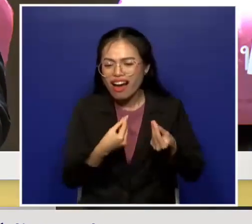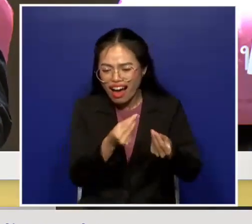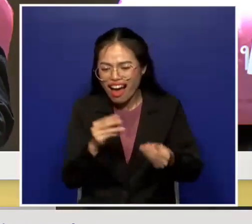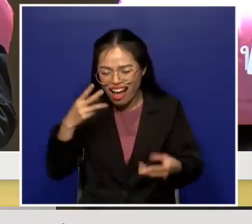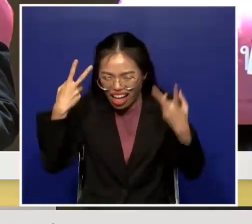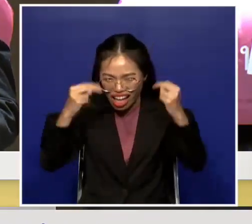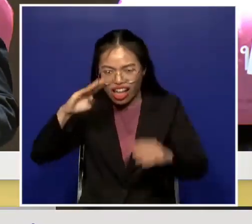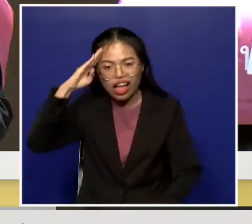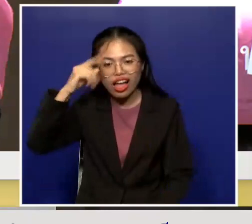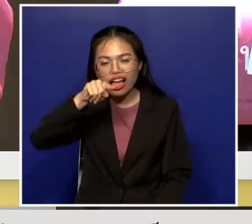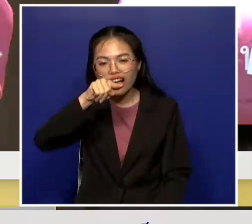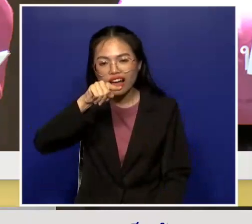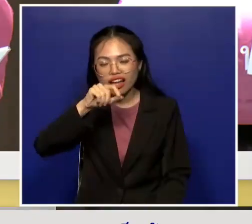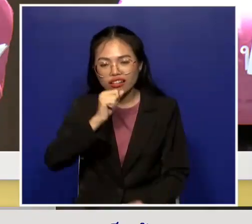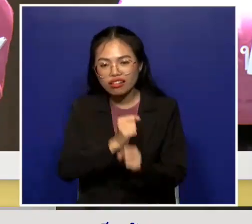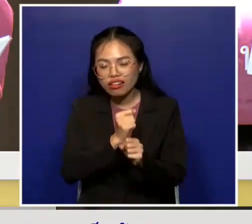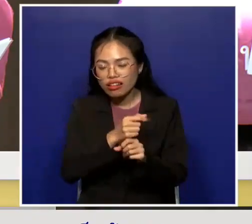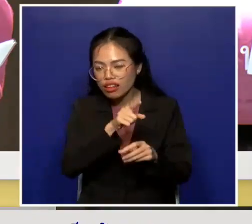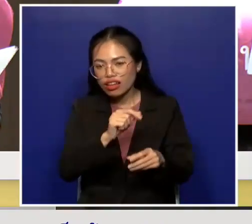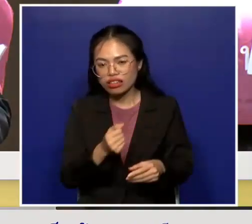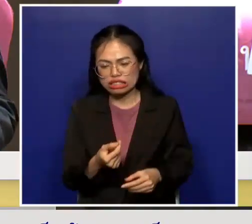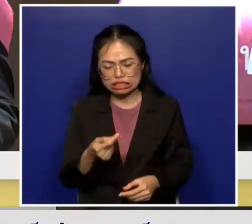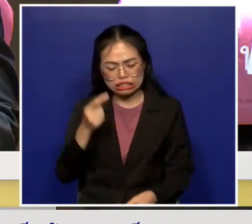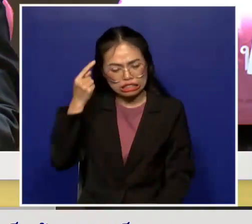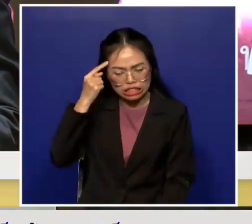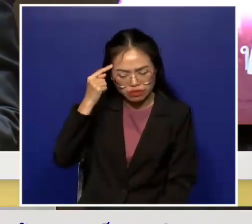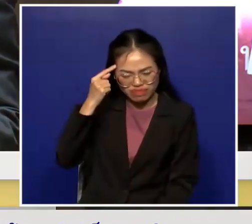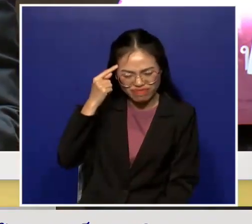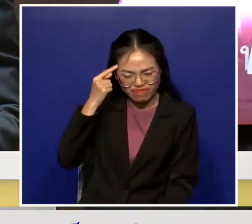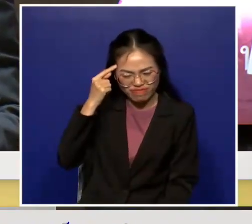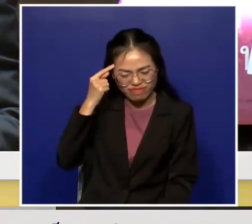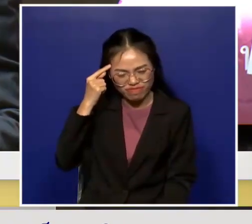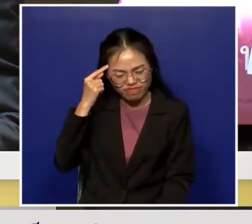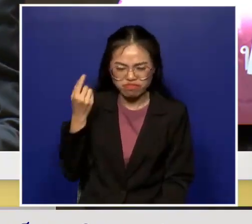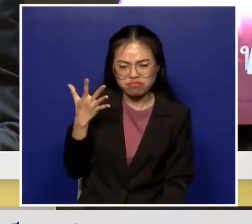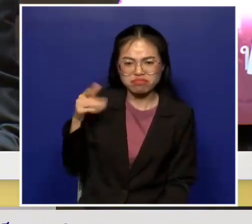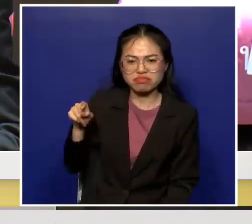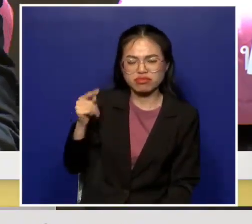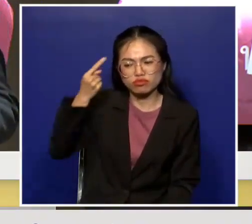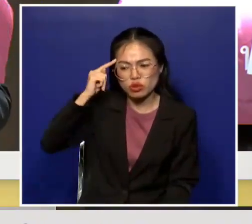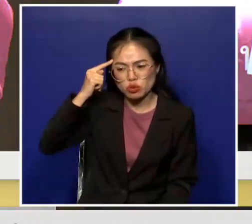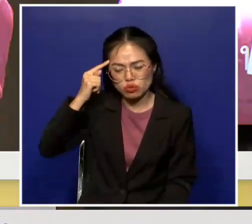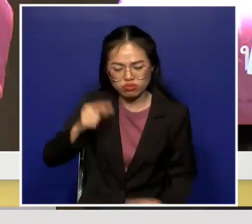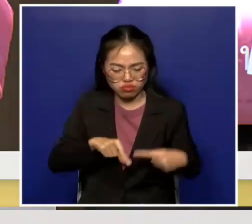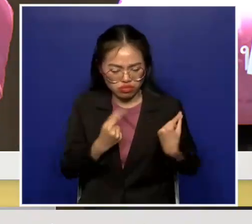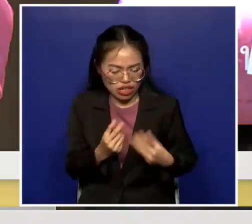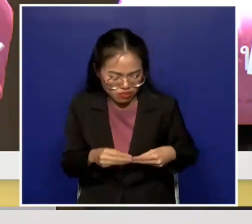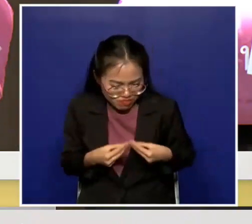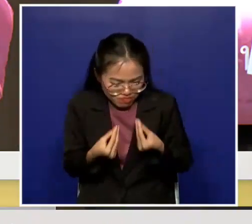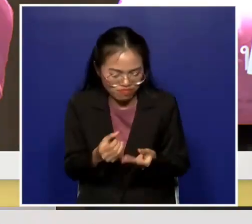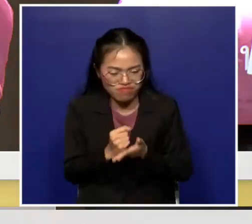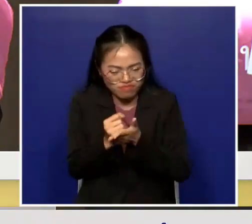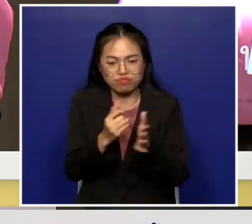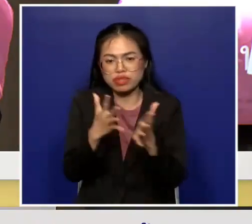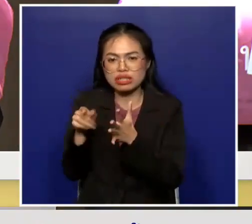ประยุทธ์จันทร์โอชาที่ไม่สำนึกนะไม่มีสำนึกแห่งการเสียสละผ